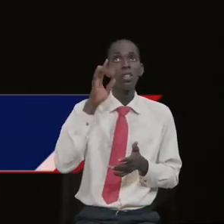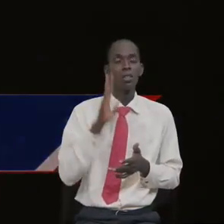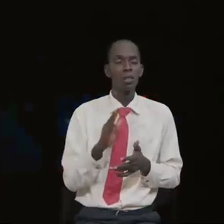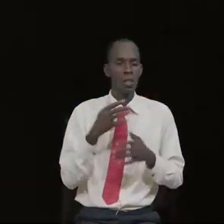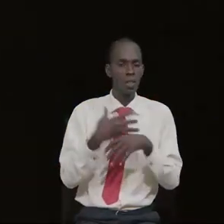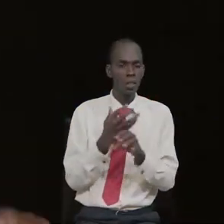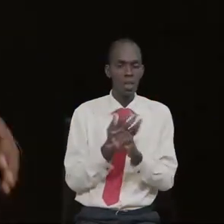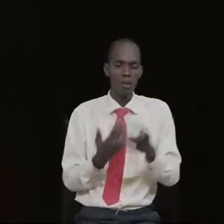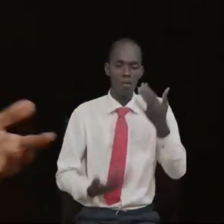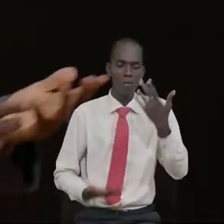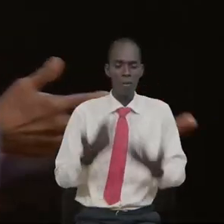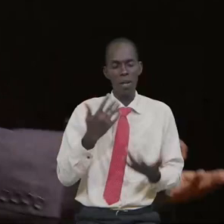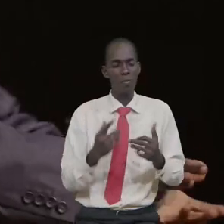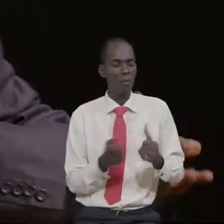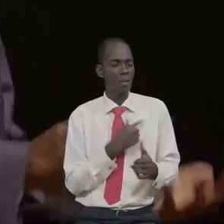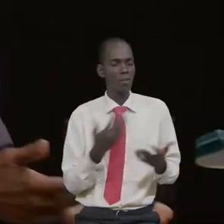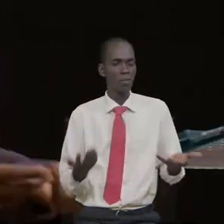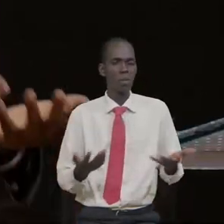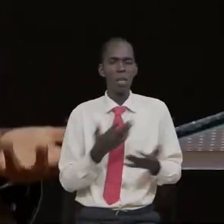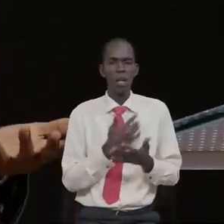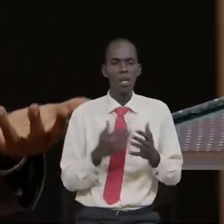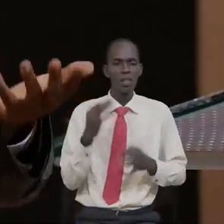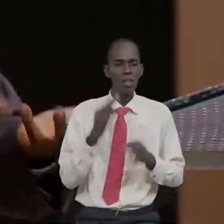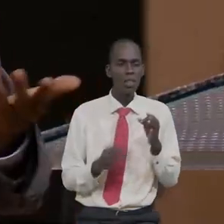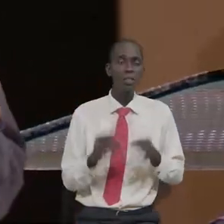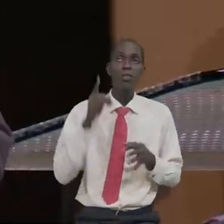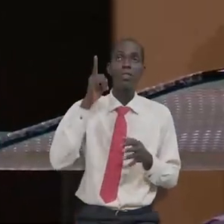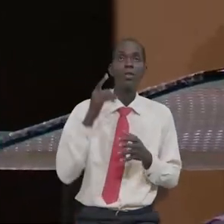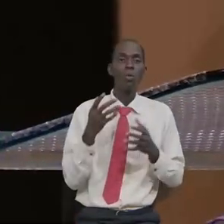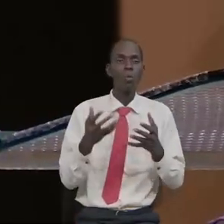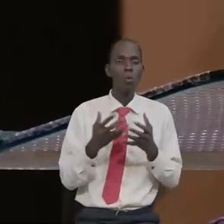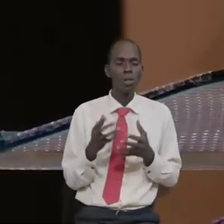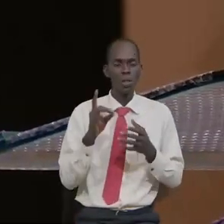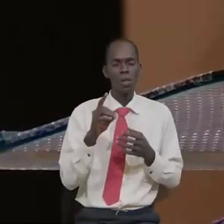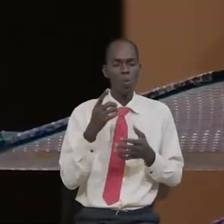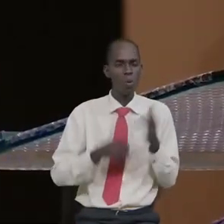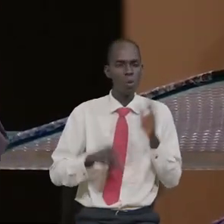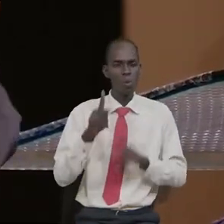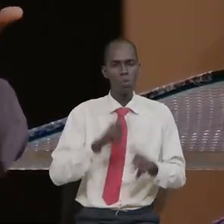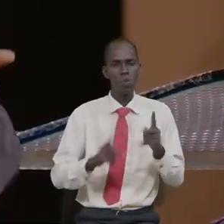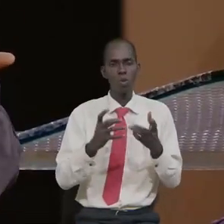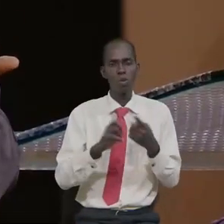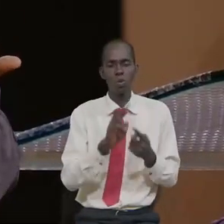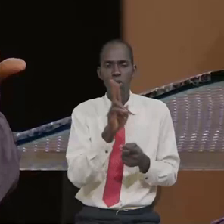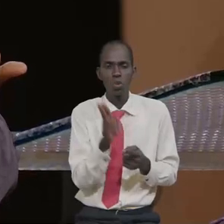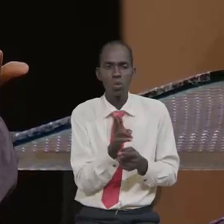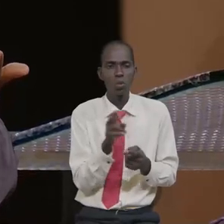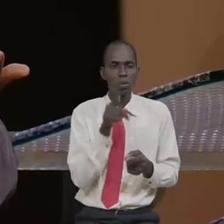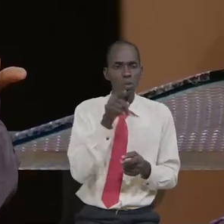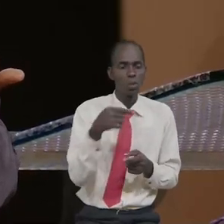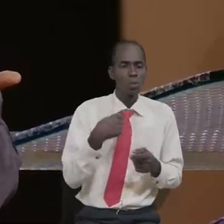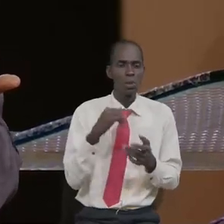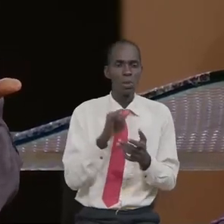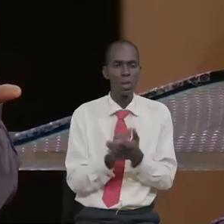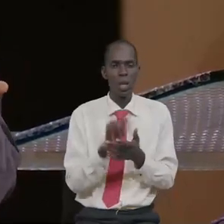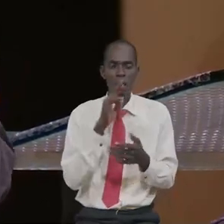le feu? Et si les méchants veulent se servir de ce que Dieu a créé, ce que Dieu a pourvu,